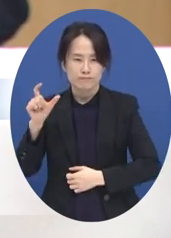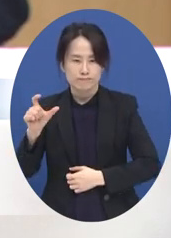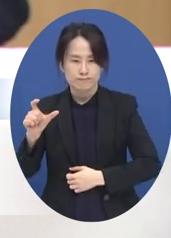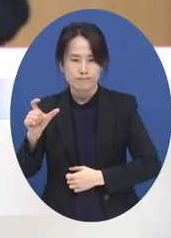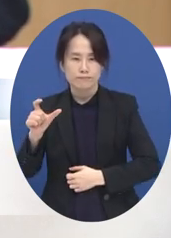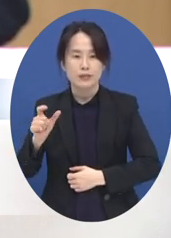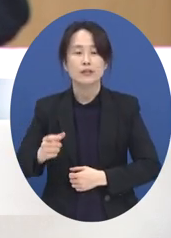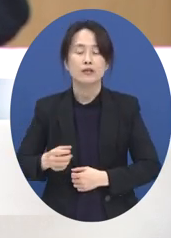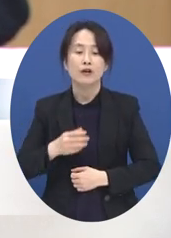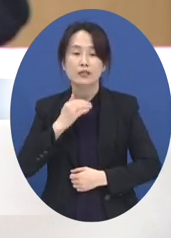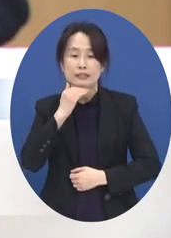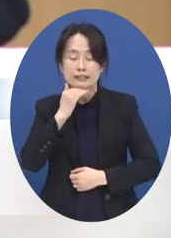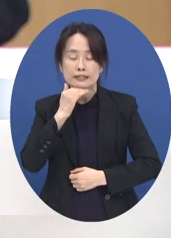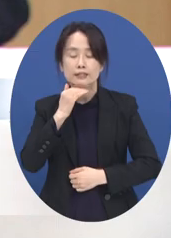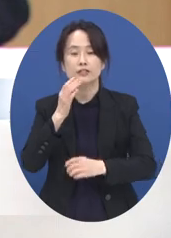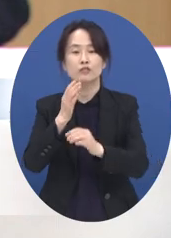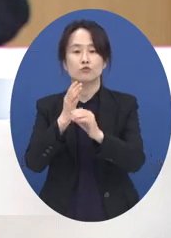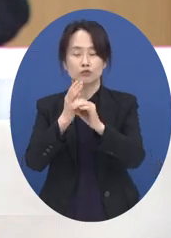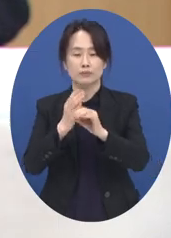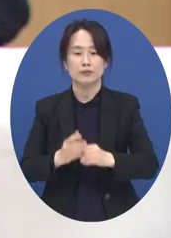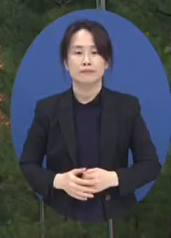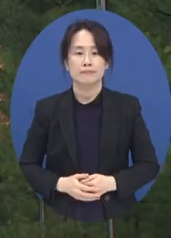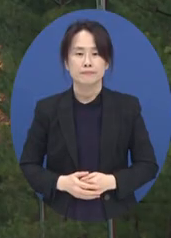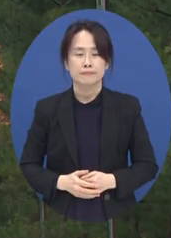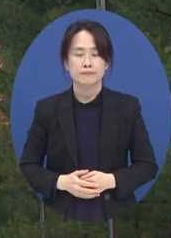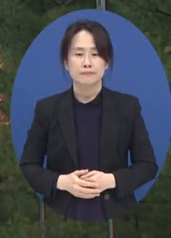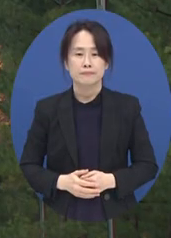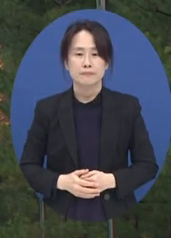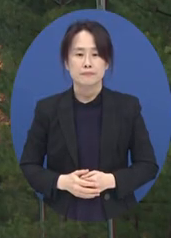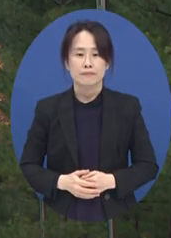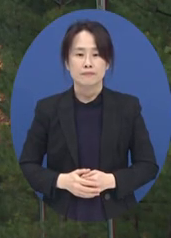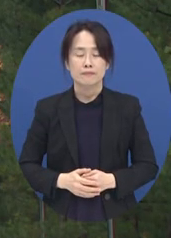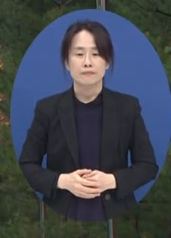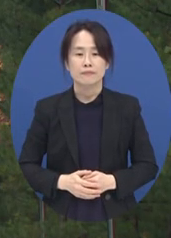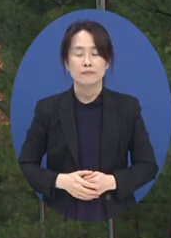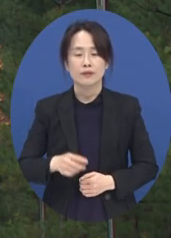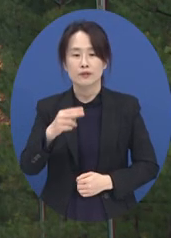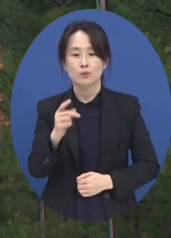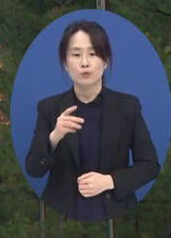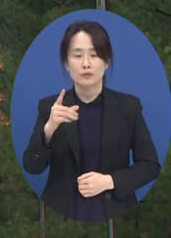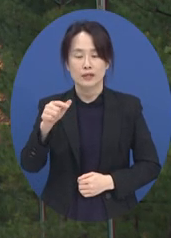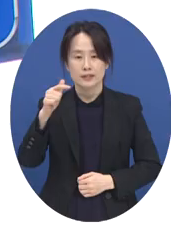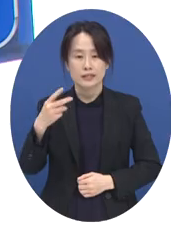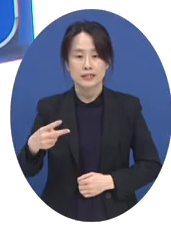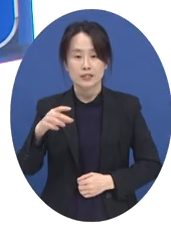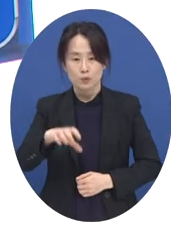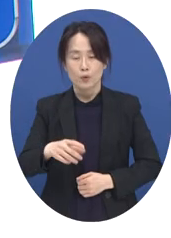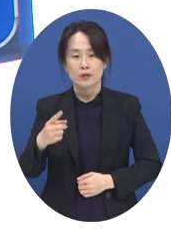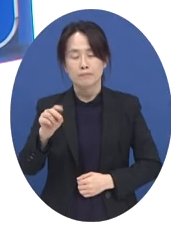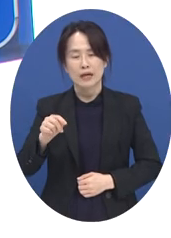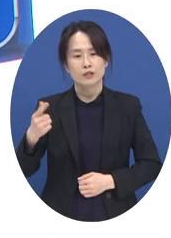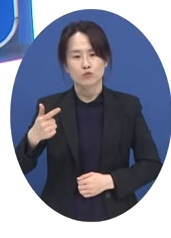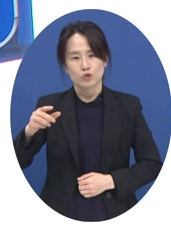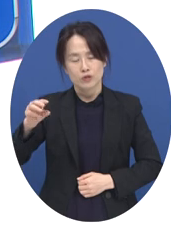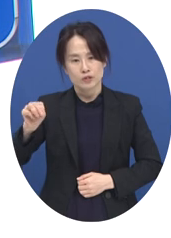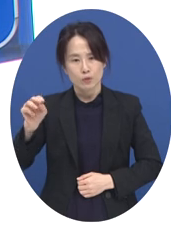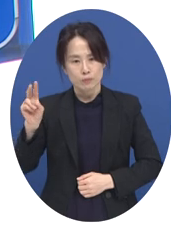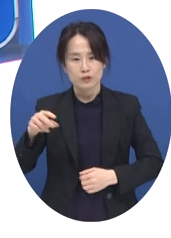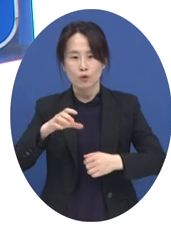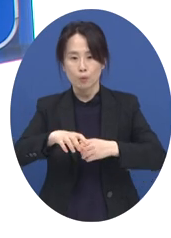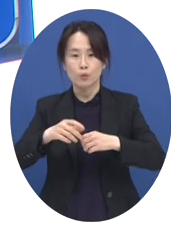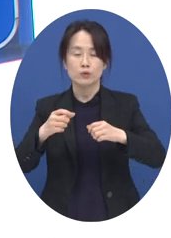뿌리를 튼튼히 할 거라고 기대를 하고 있습니다. 동탄이 도시지원시설 용지 16,000제곱미터 부지에 조성되는